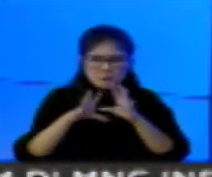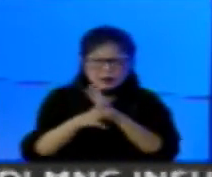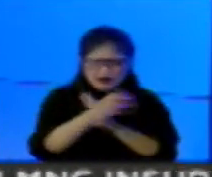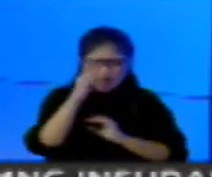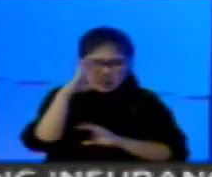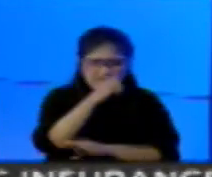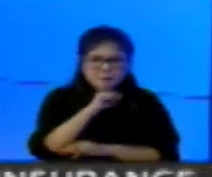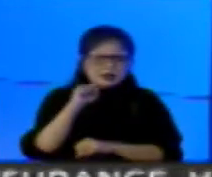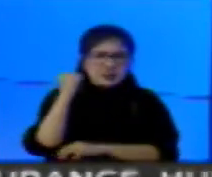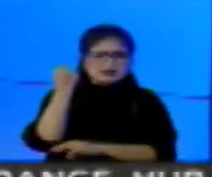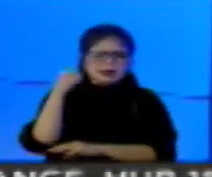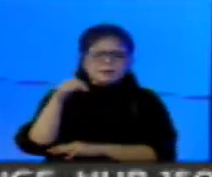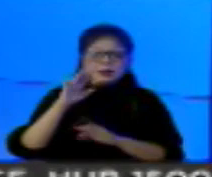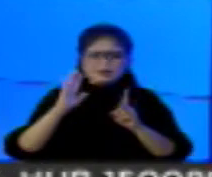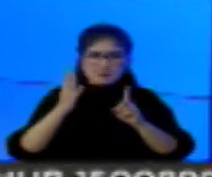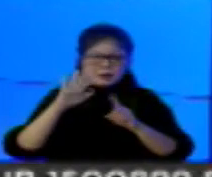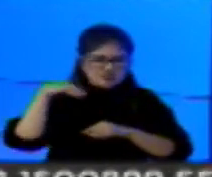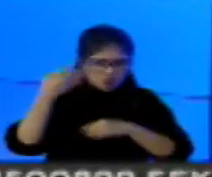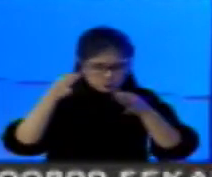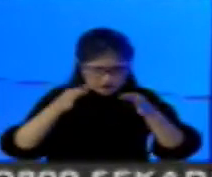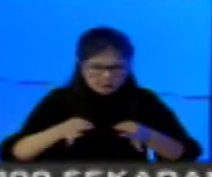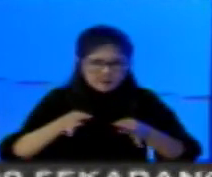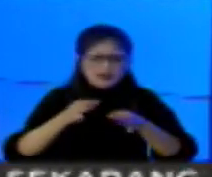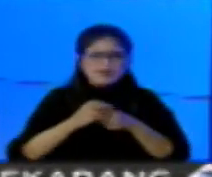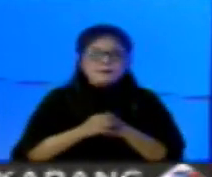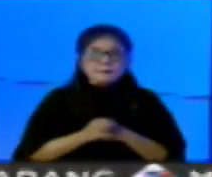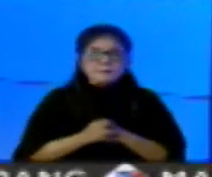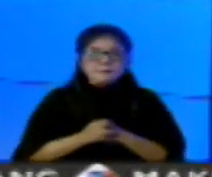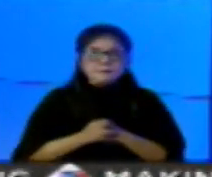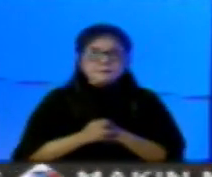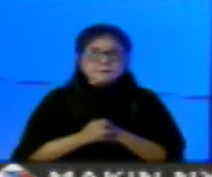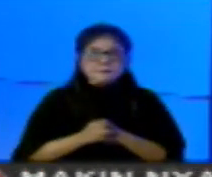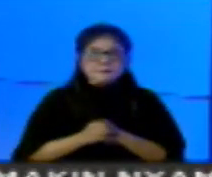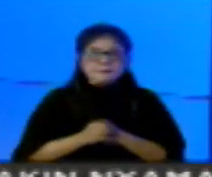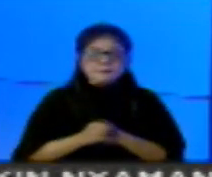ancaman kurungan 15 tahun penjara. Dari Kabupaten Goa, Sulawesi Selatan, Bukma iNews melaporkan.